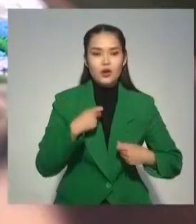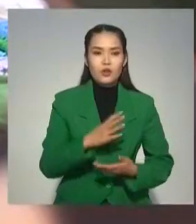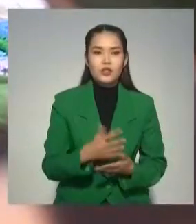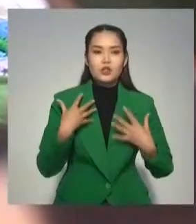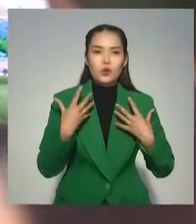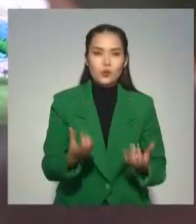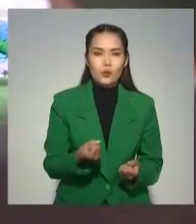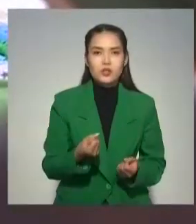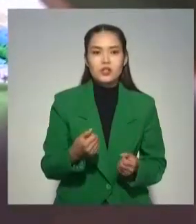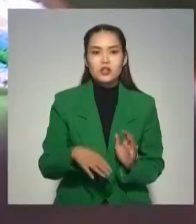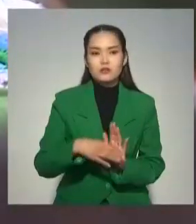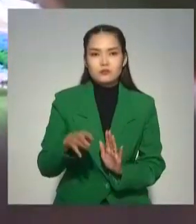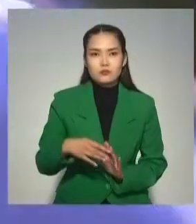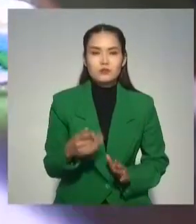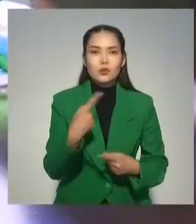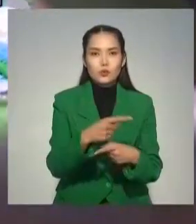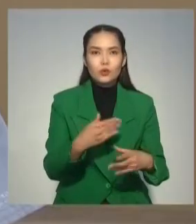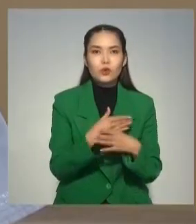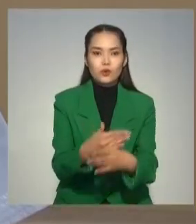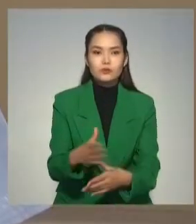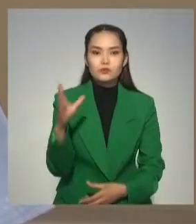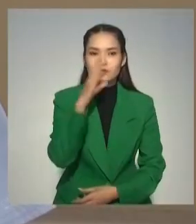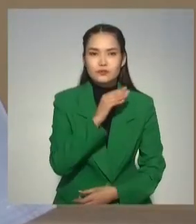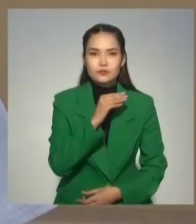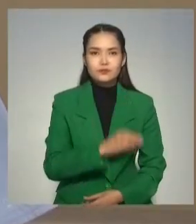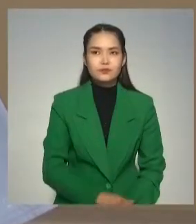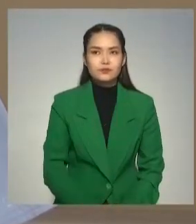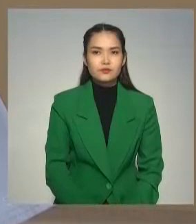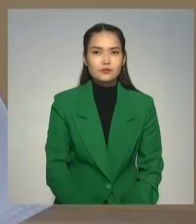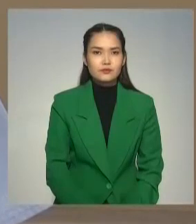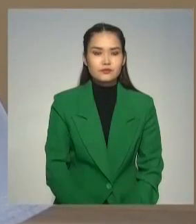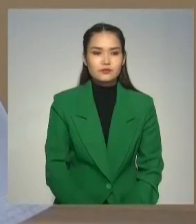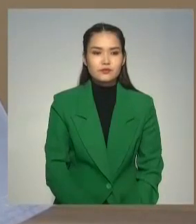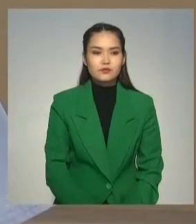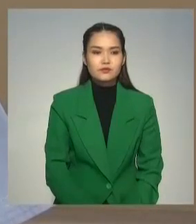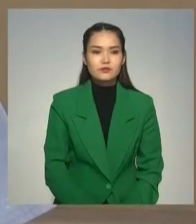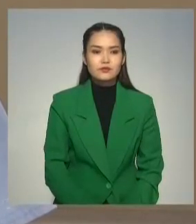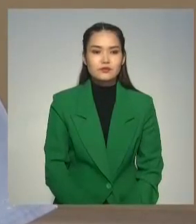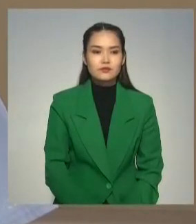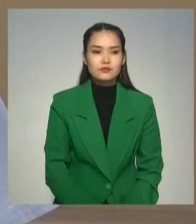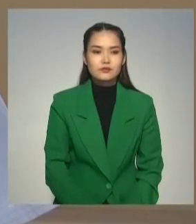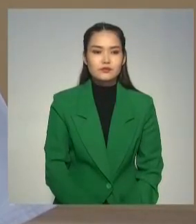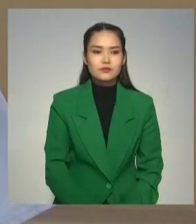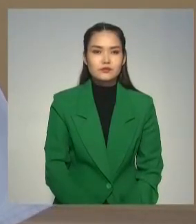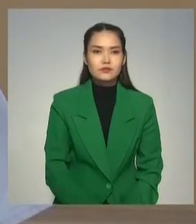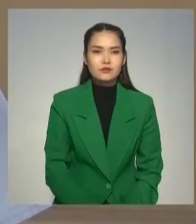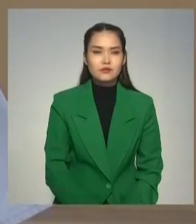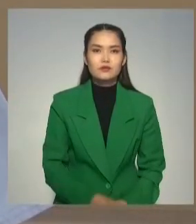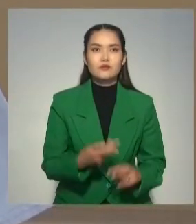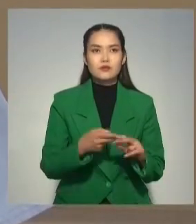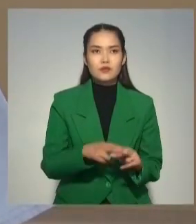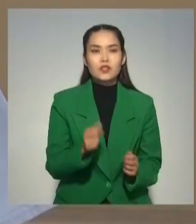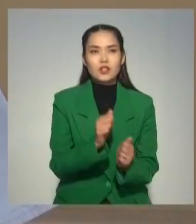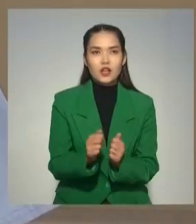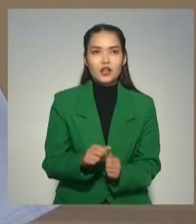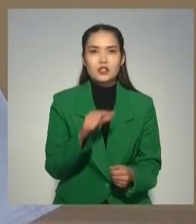денсаулығын жақсартып, өзгеге де көмектесе алады. Консервативное лечение болезни людей с болезнью Паркинсона. Паркинсон дертімен күресу